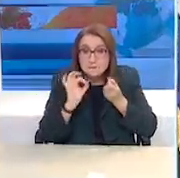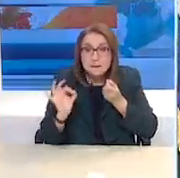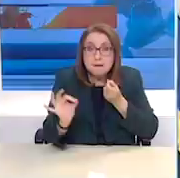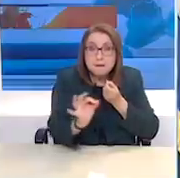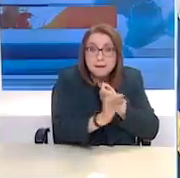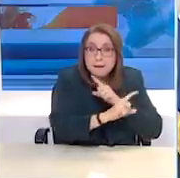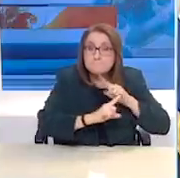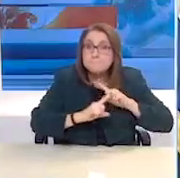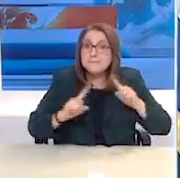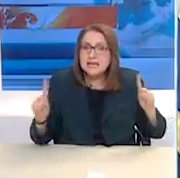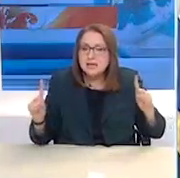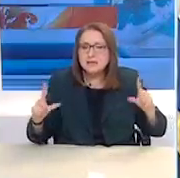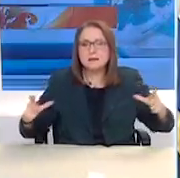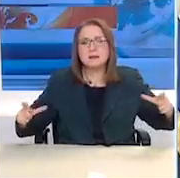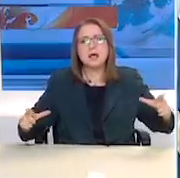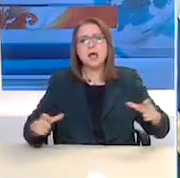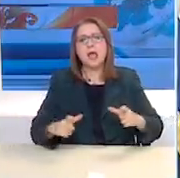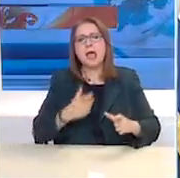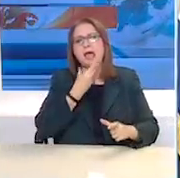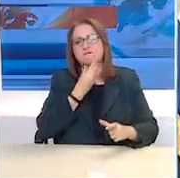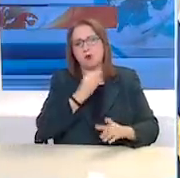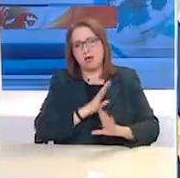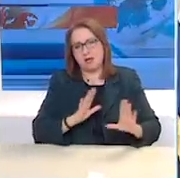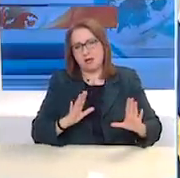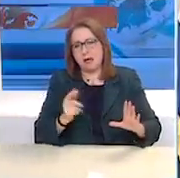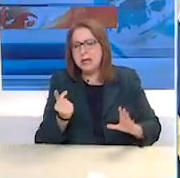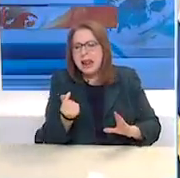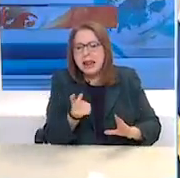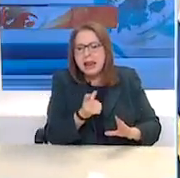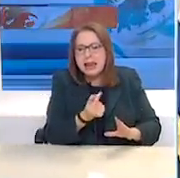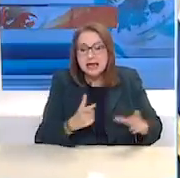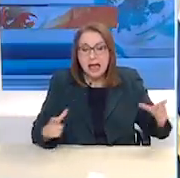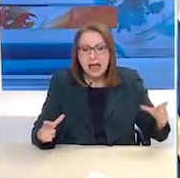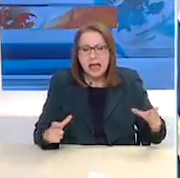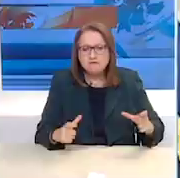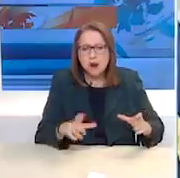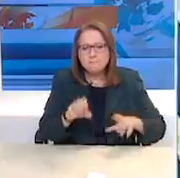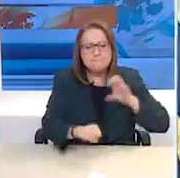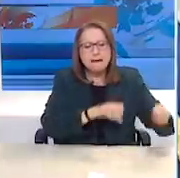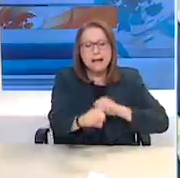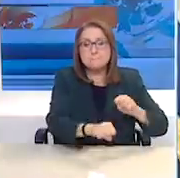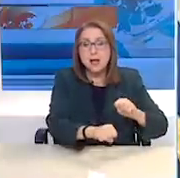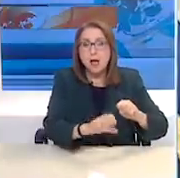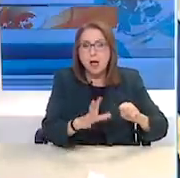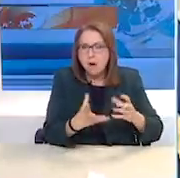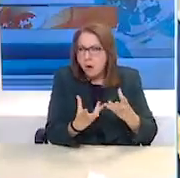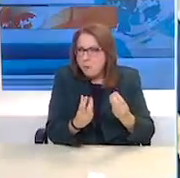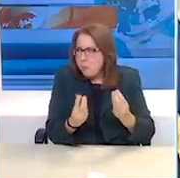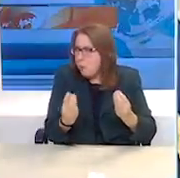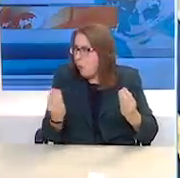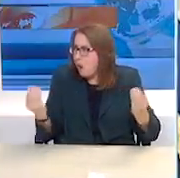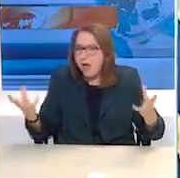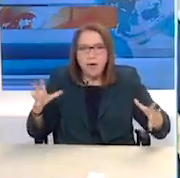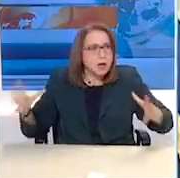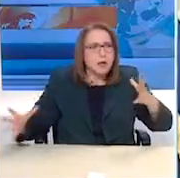που λέγεται, είναι δύσκολο βέβαια όταν έχεις μεγάλους αριθμούς κρουσμάτων και όταν υποκαταγράφεις την νόσο. Έτσι γίνεται αυτό ακριβώς που περιγράφει